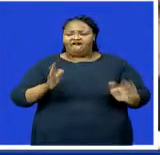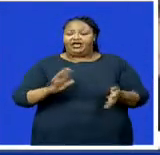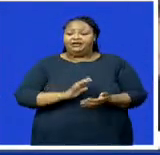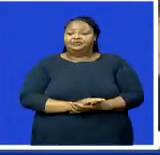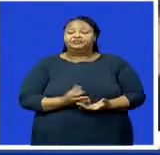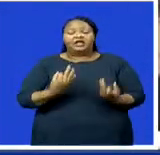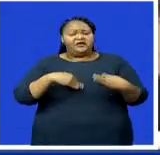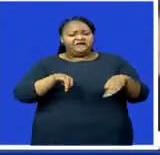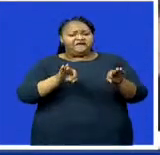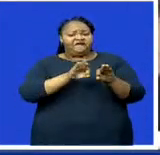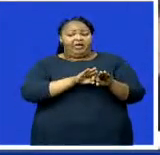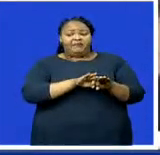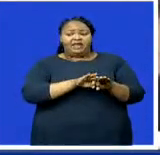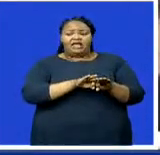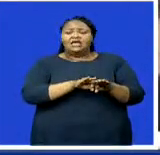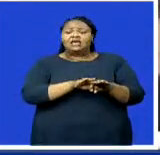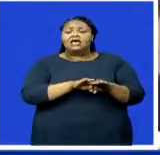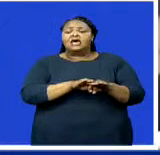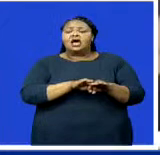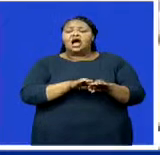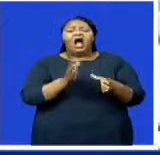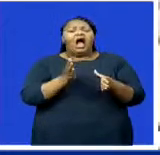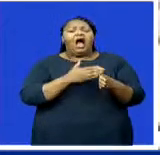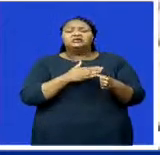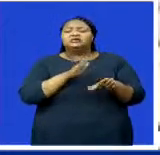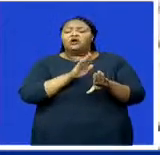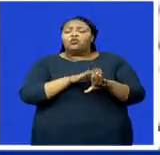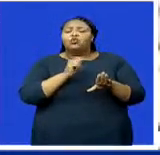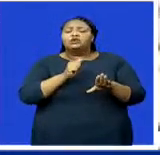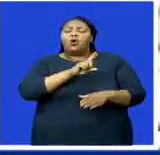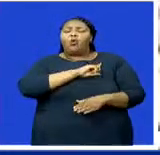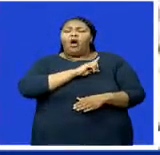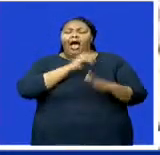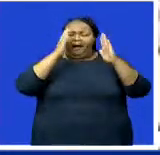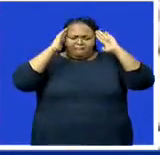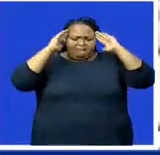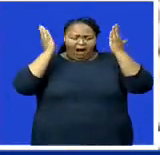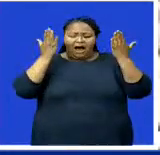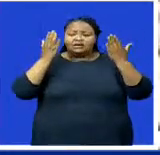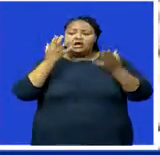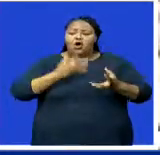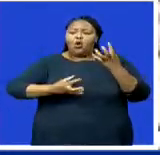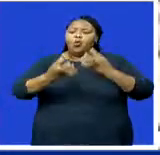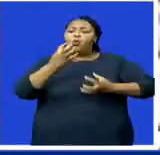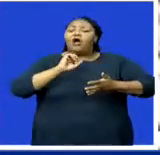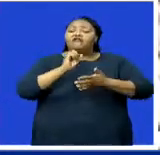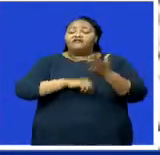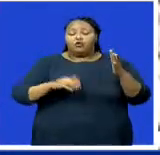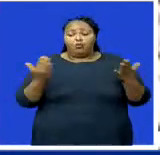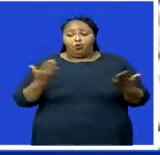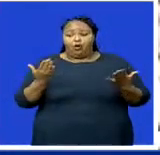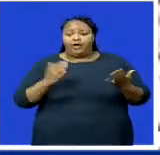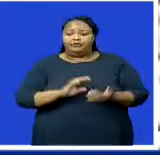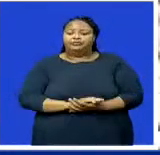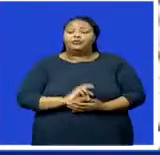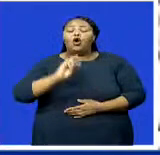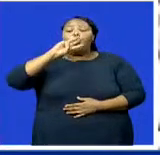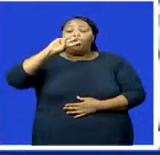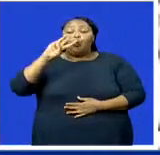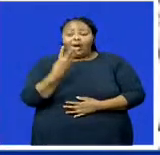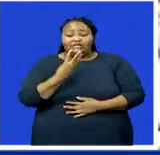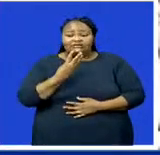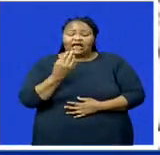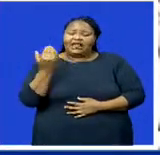nembuto lethu timpendulo ukuthi umlilo loshise inye etindlu lelikhaya ingabe ususwe yini lesigameko sendike ngalesithafu lesisuka